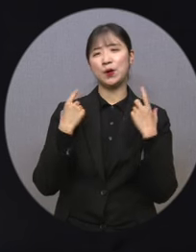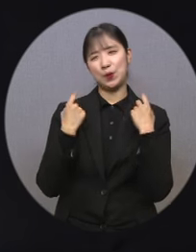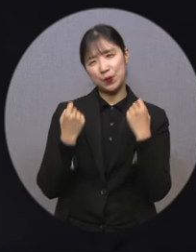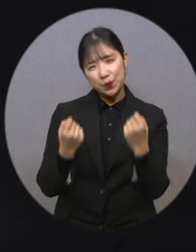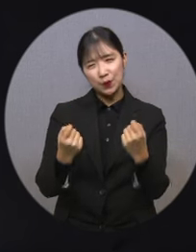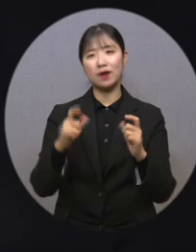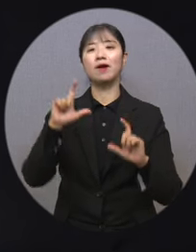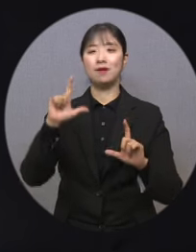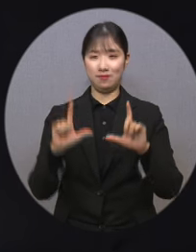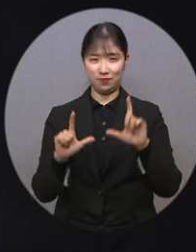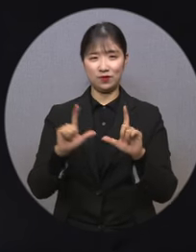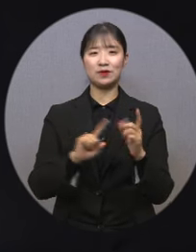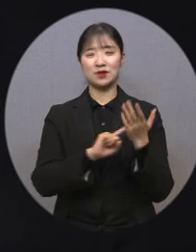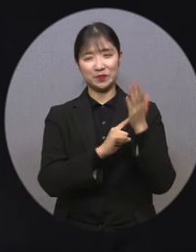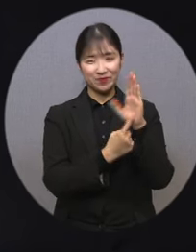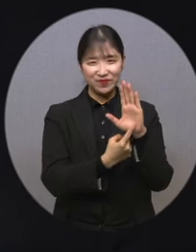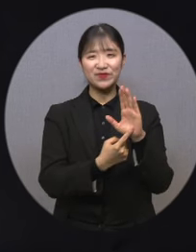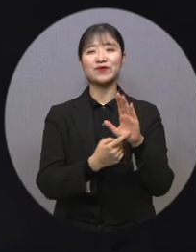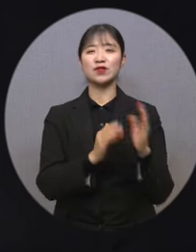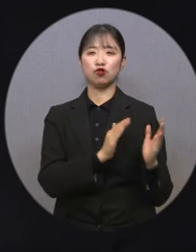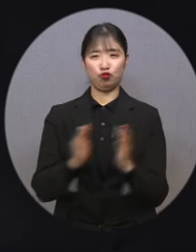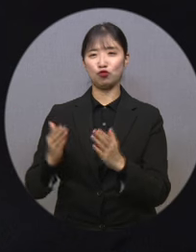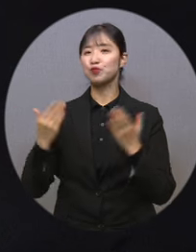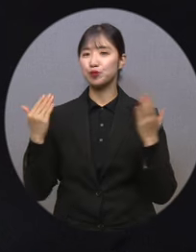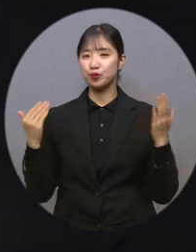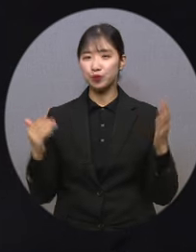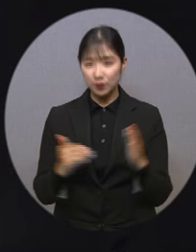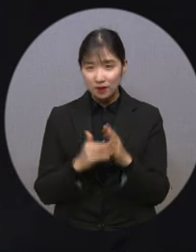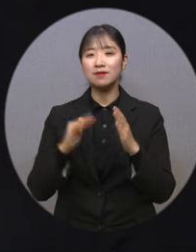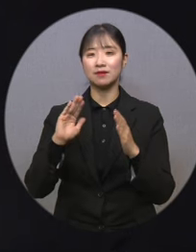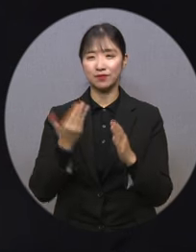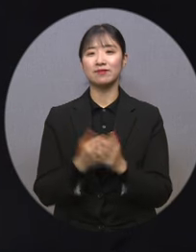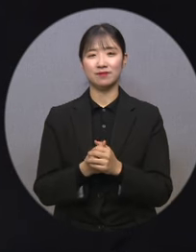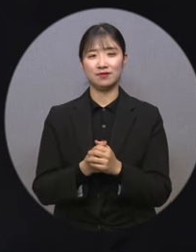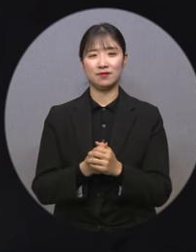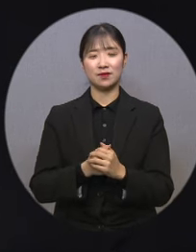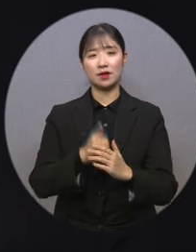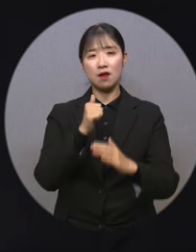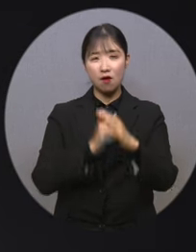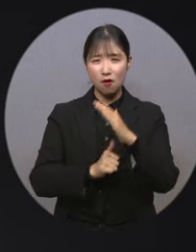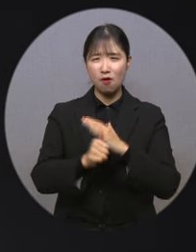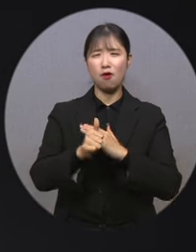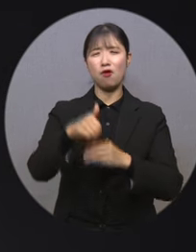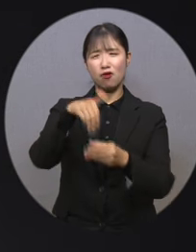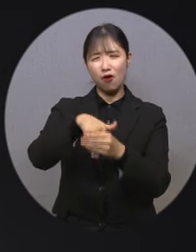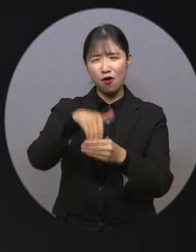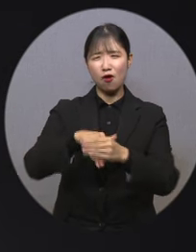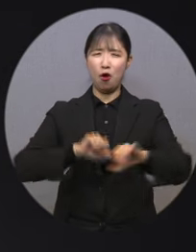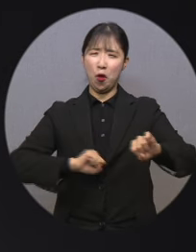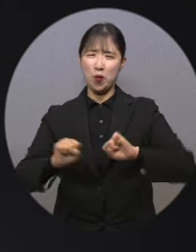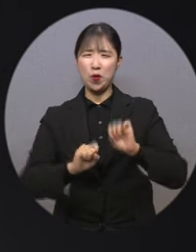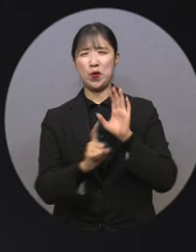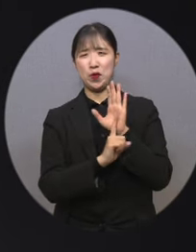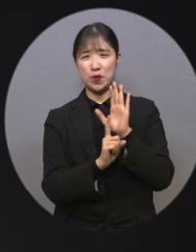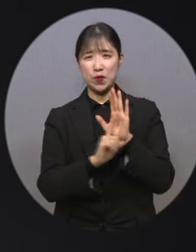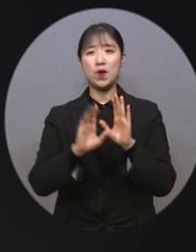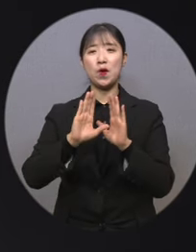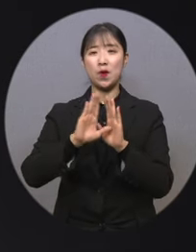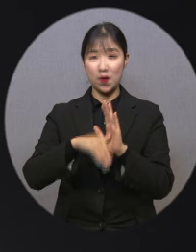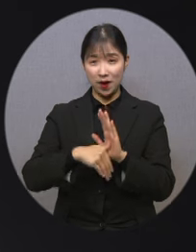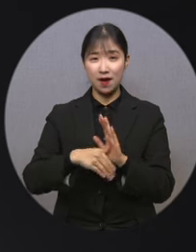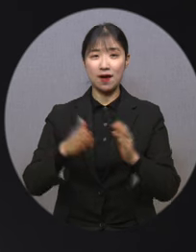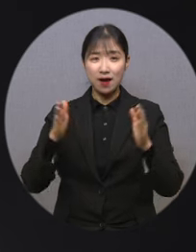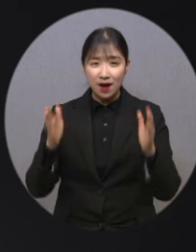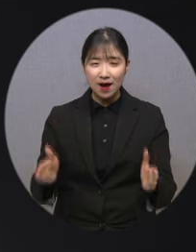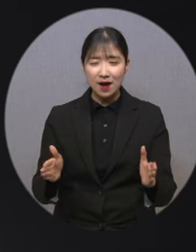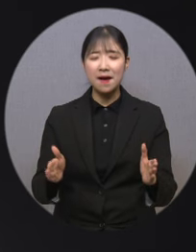정책으로 준비되어 있다고 봅니다. 그래서 선거운동 기간에 국민들을 뭐